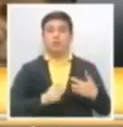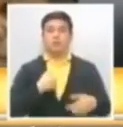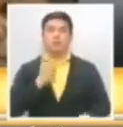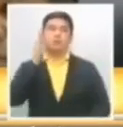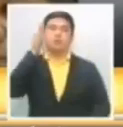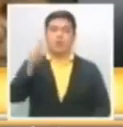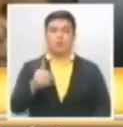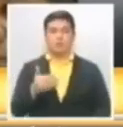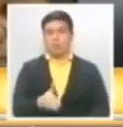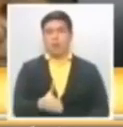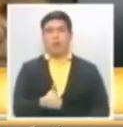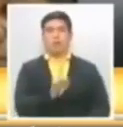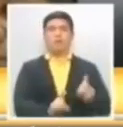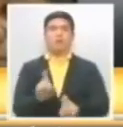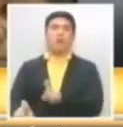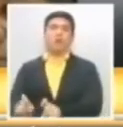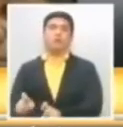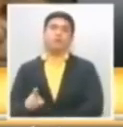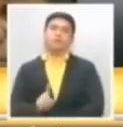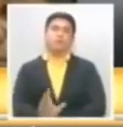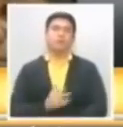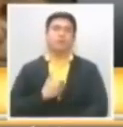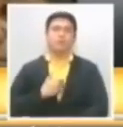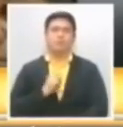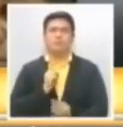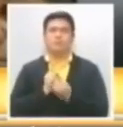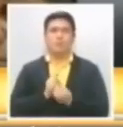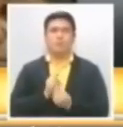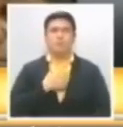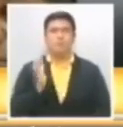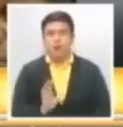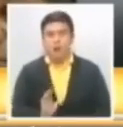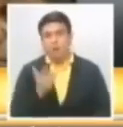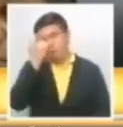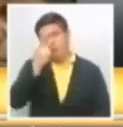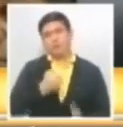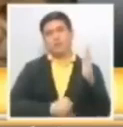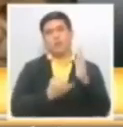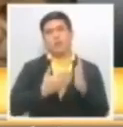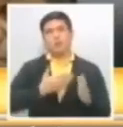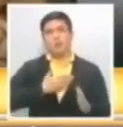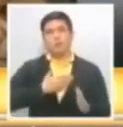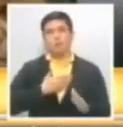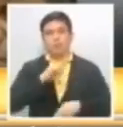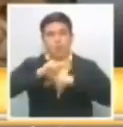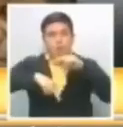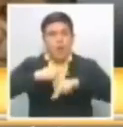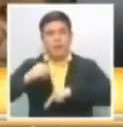ยู่เลยท่านประธานครับผมไม่อยากเห็นพี่น้องประชาชนชาวสามจังหวัดของผม